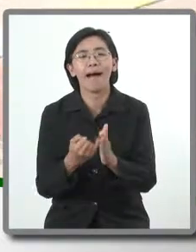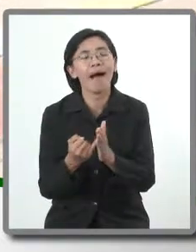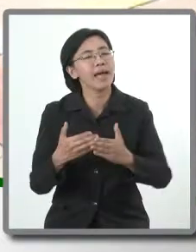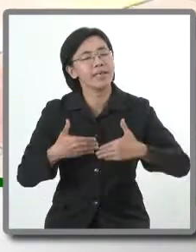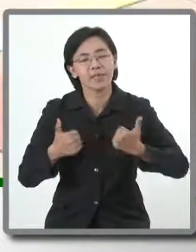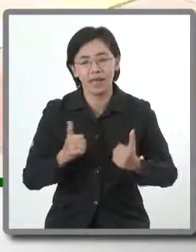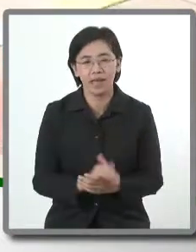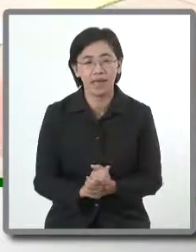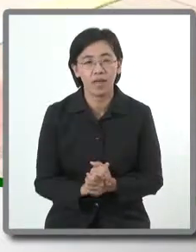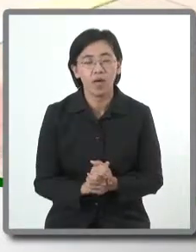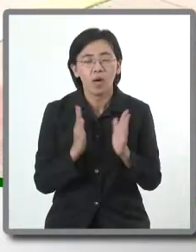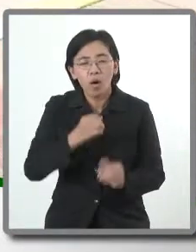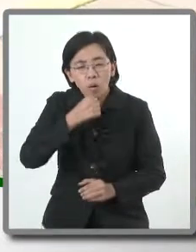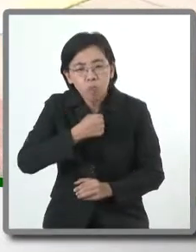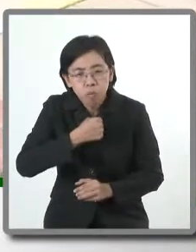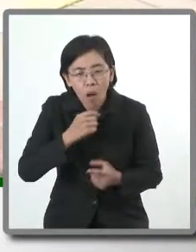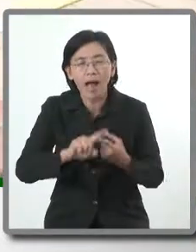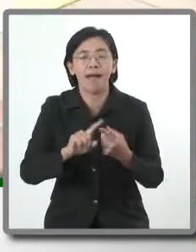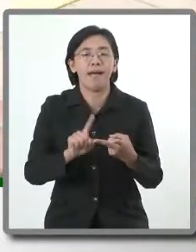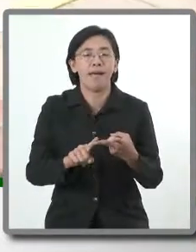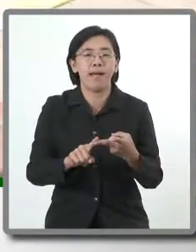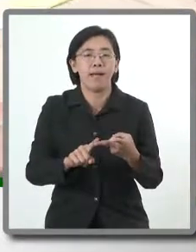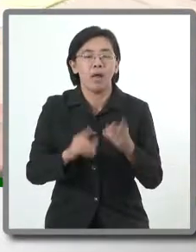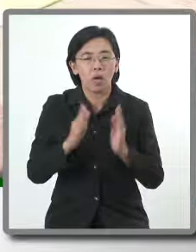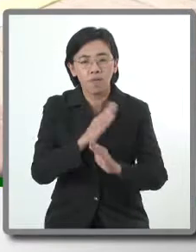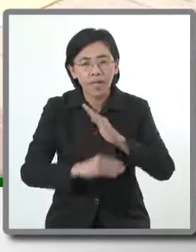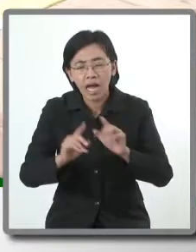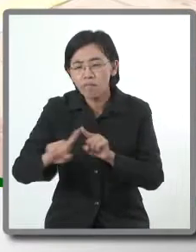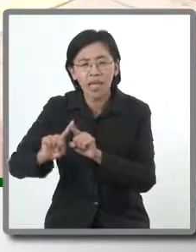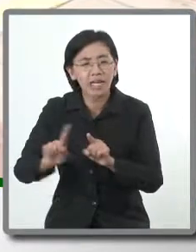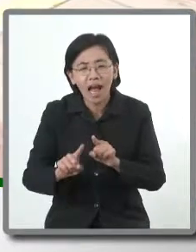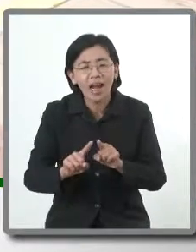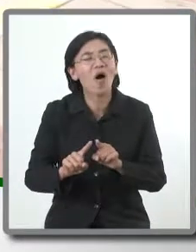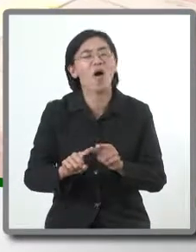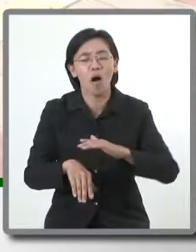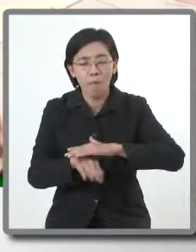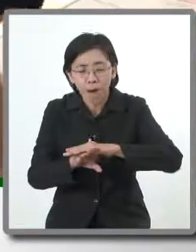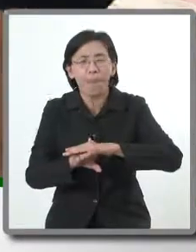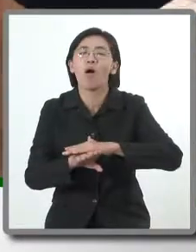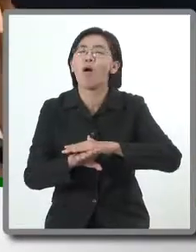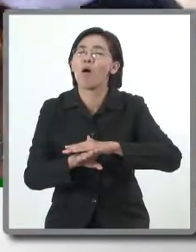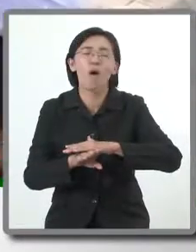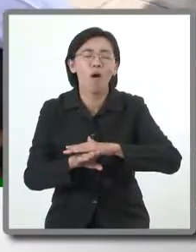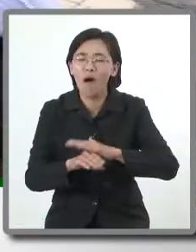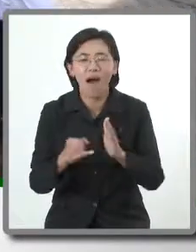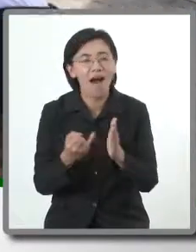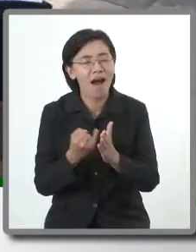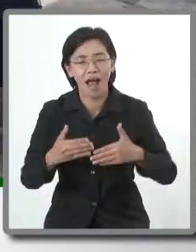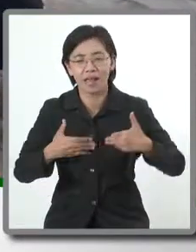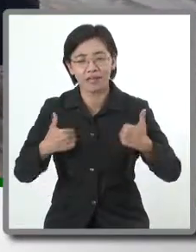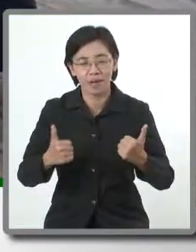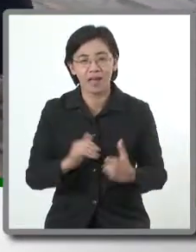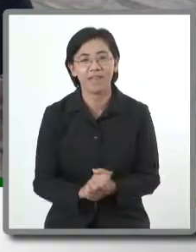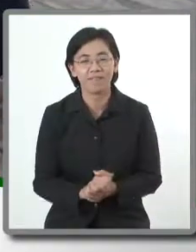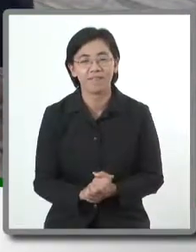คนผู้สูงอายุนะครับของคนพิการต่างๆก็สามารถ ช้ได้สะดวกยิ่งขึ้น นะครับในเรื่องของรถเม